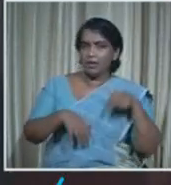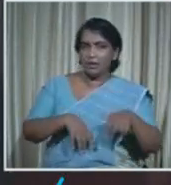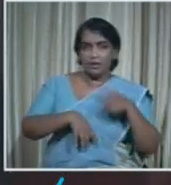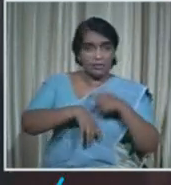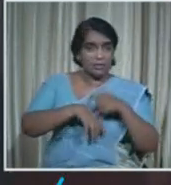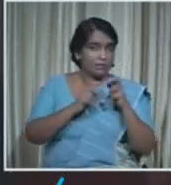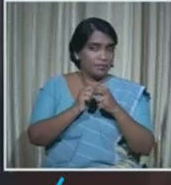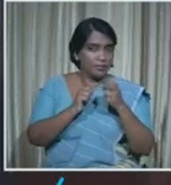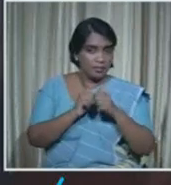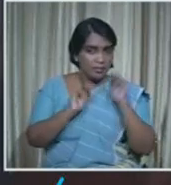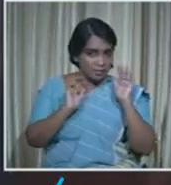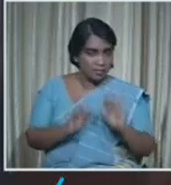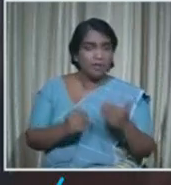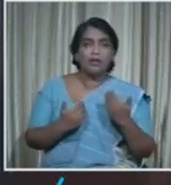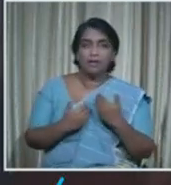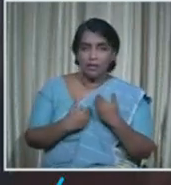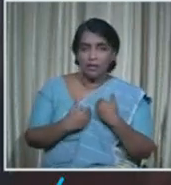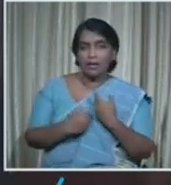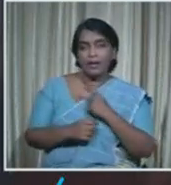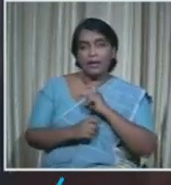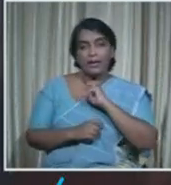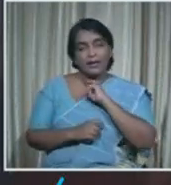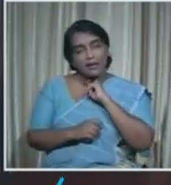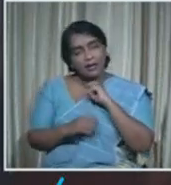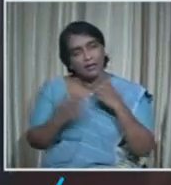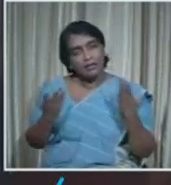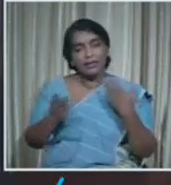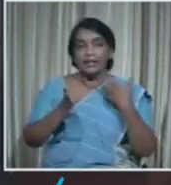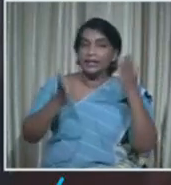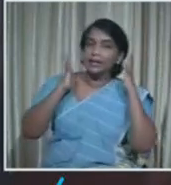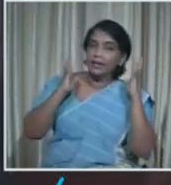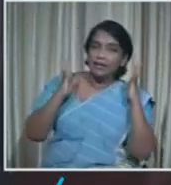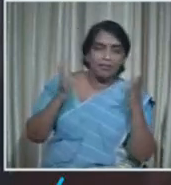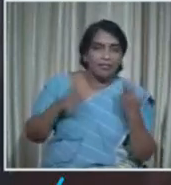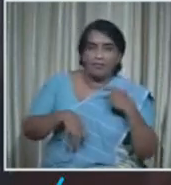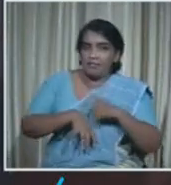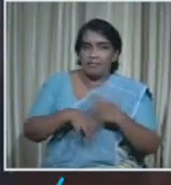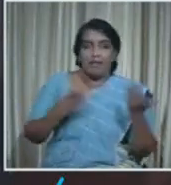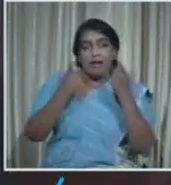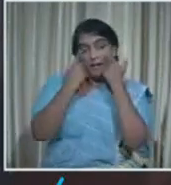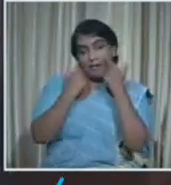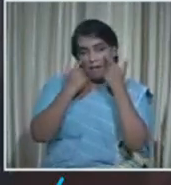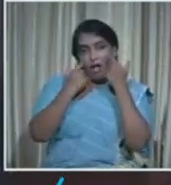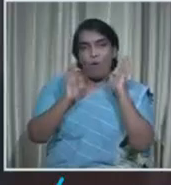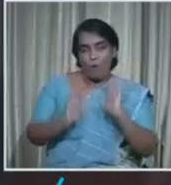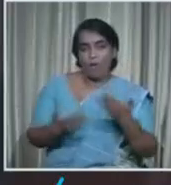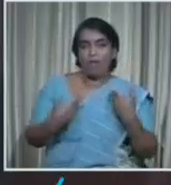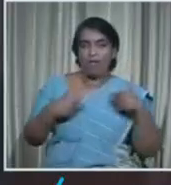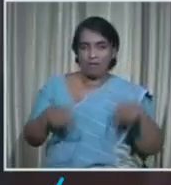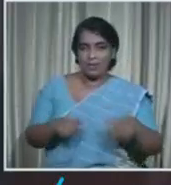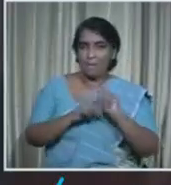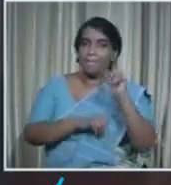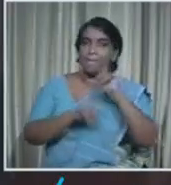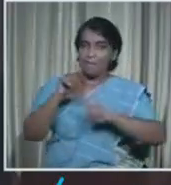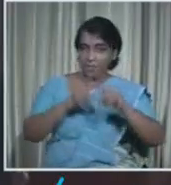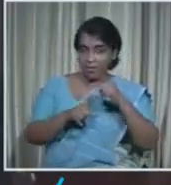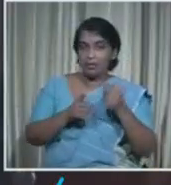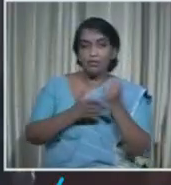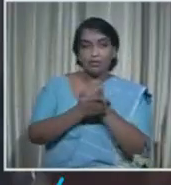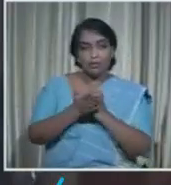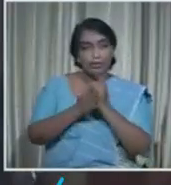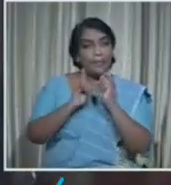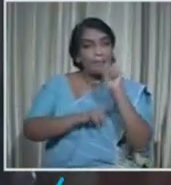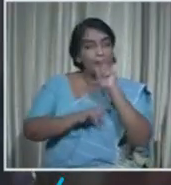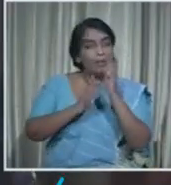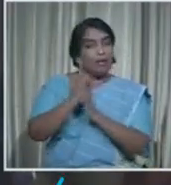ගත්තොත් අපිට අර කෑ ගන්න ඕ ඉනා වෙන්න ඕ පුළුවන් අවස්ථාවක් නෙමෙයි අඳන්න ඕන අවස්ථාවක් මුළු පාර්ලිමේන්තුව සියලුම පාර්ලිමේන්තු